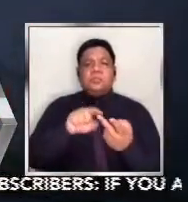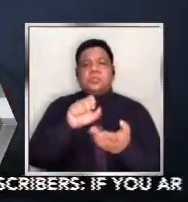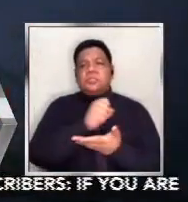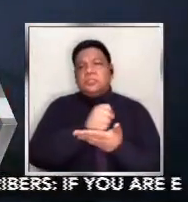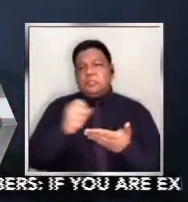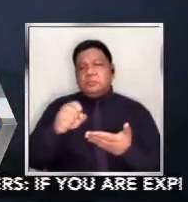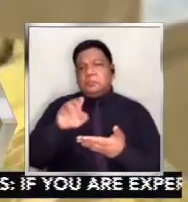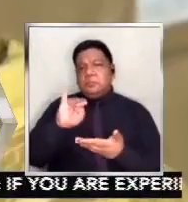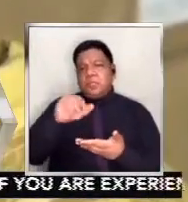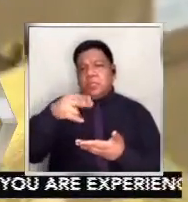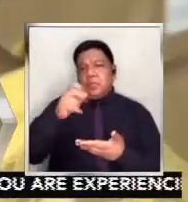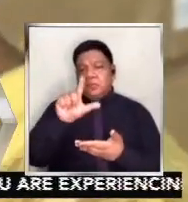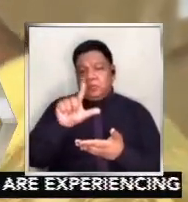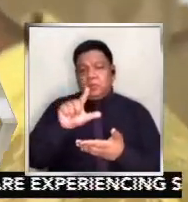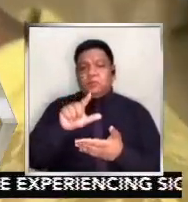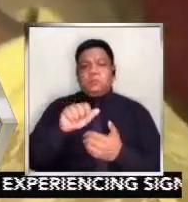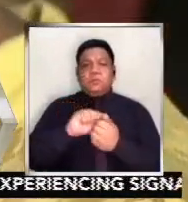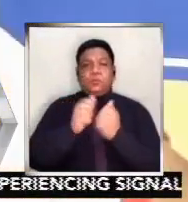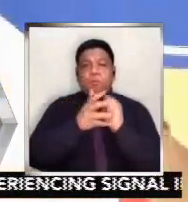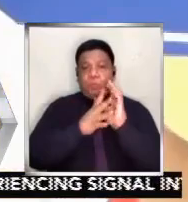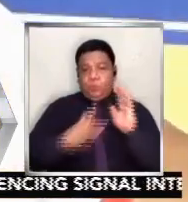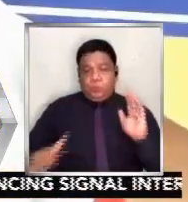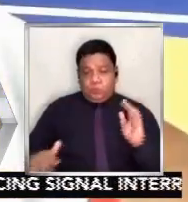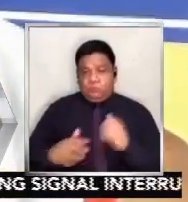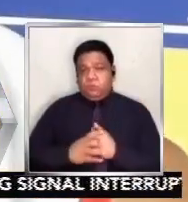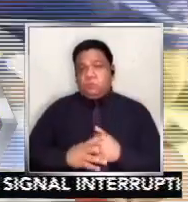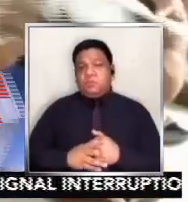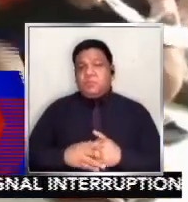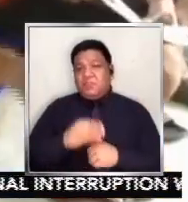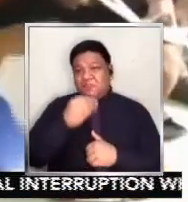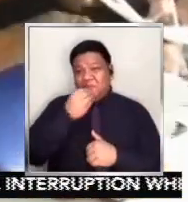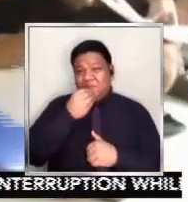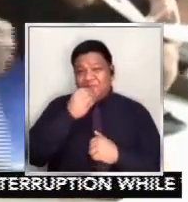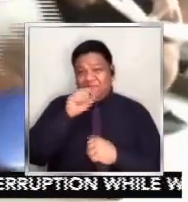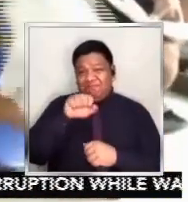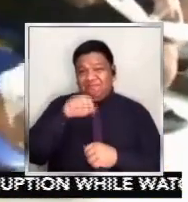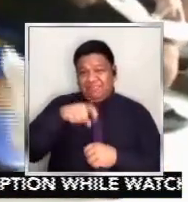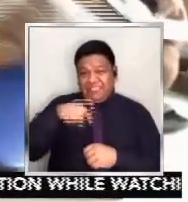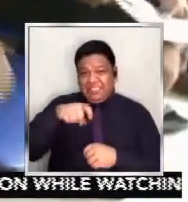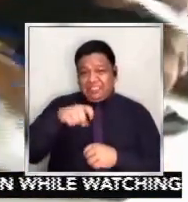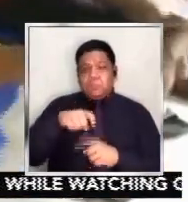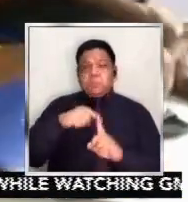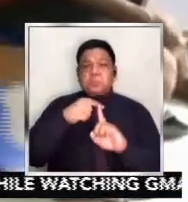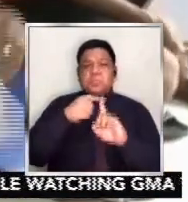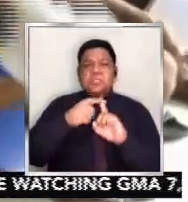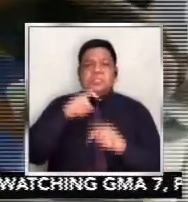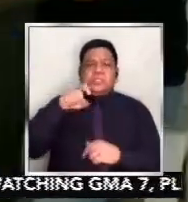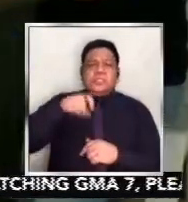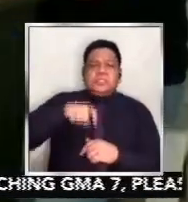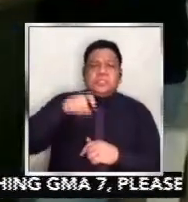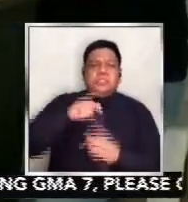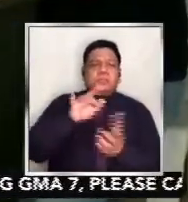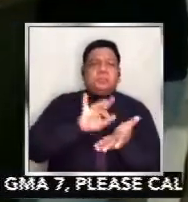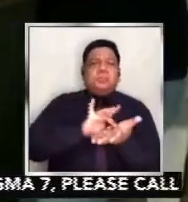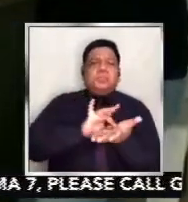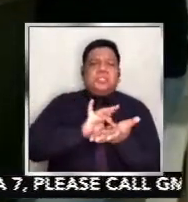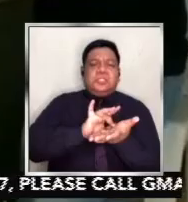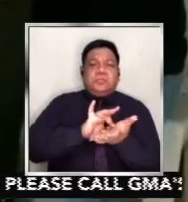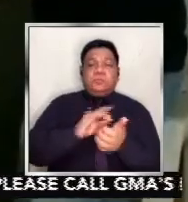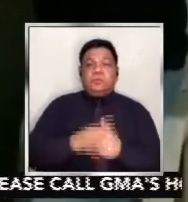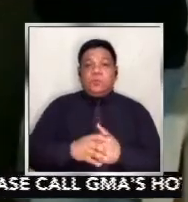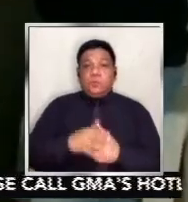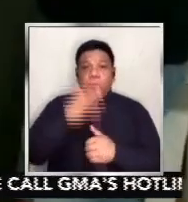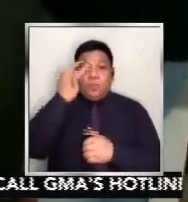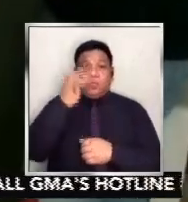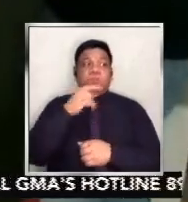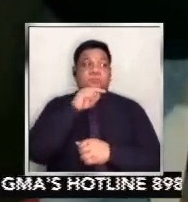sa makakain, kailangan din ngayon ng ating mga kababayan ang sapat na supply ng gamot. Kasi halos sa clinic din po,